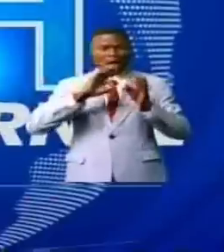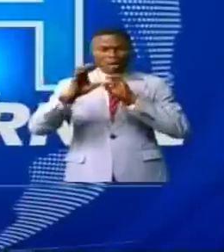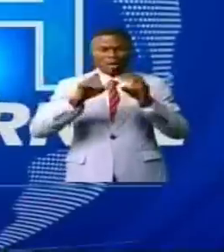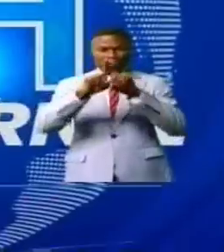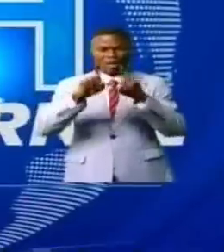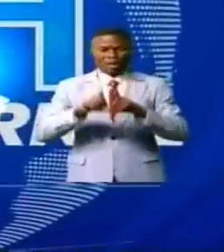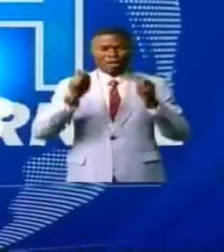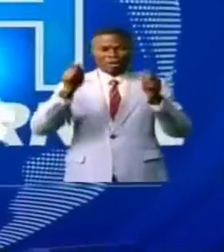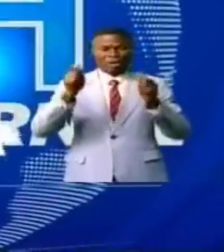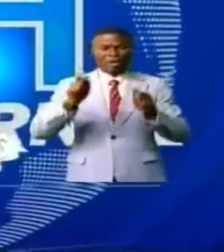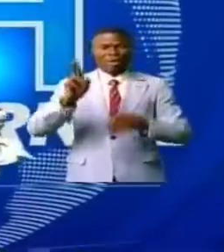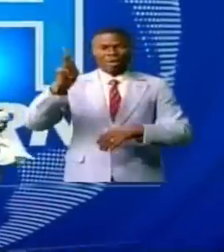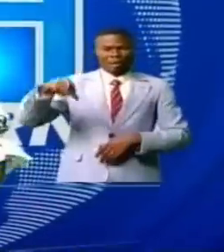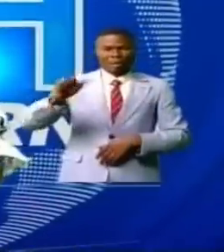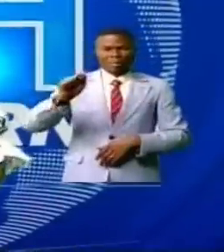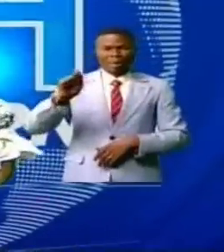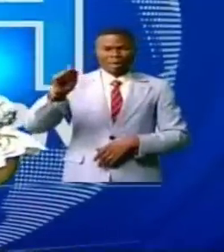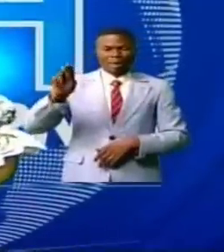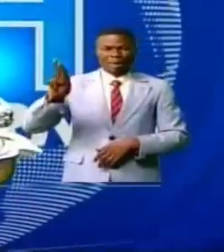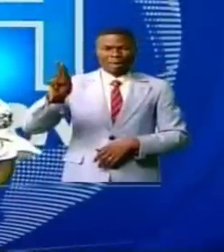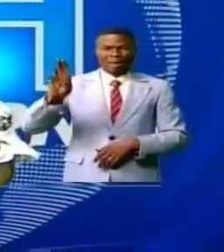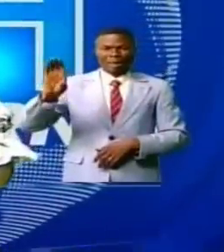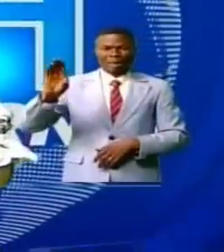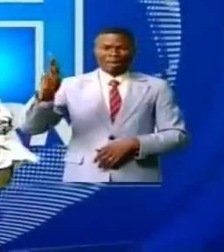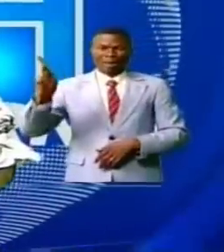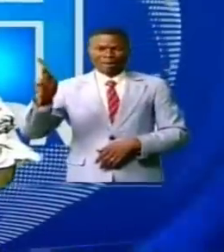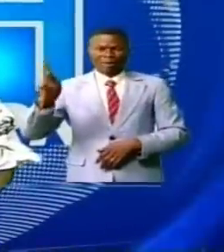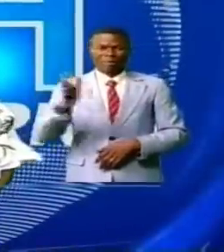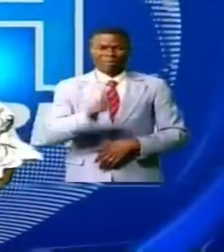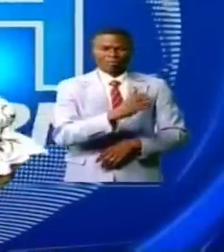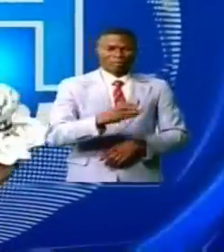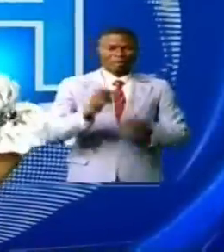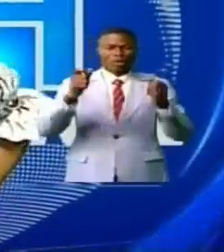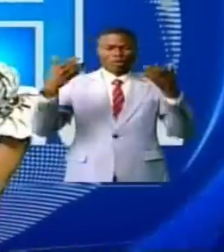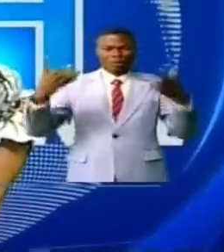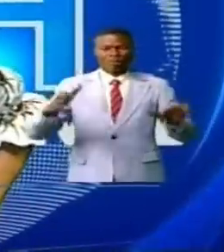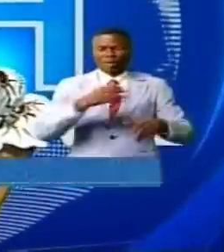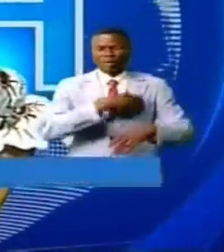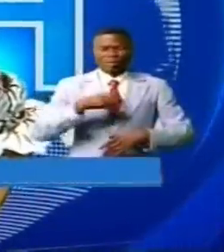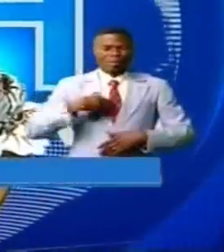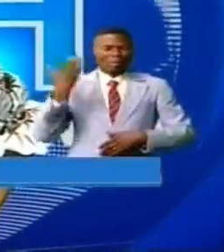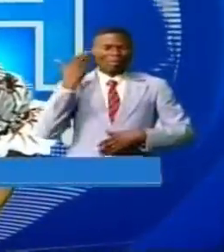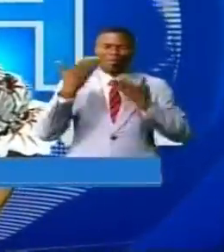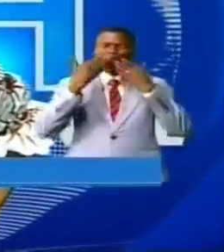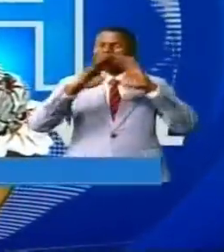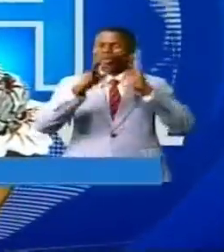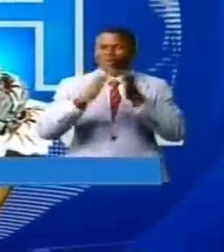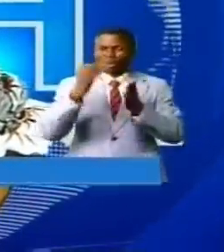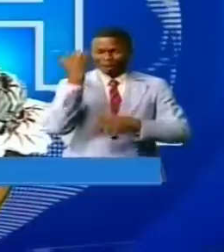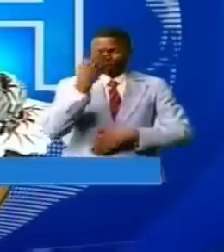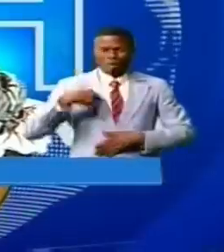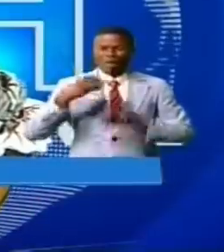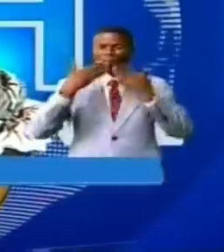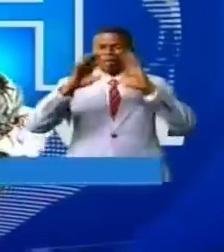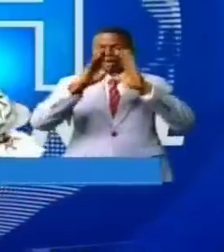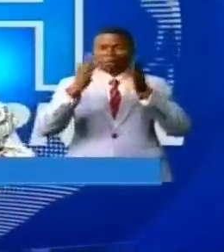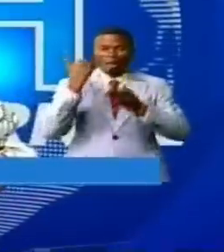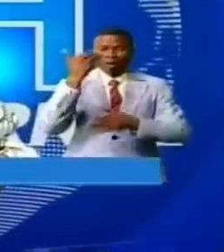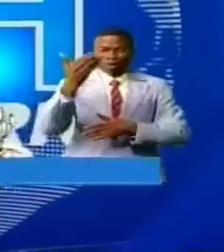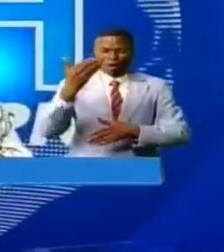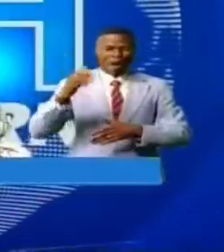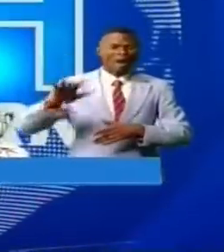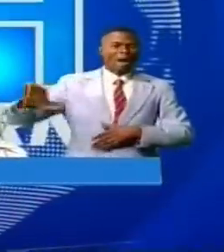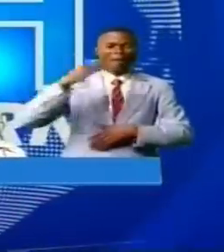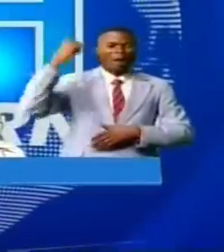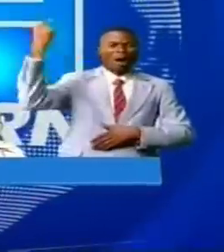et des Médias, Patrick Mouyayan. Fin de ce journal, mesdames et messieurs. Merci de votre fidélité. Merci à vous qui nous suivez à Malabo,